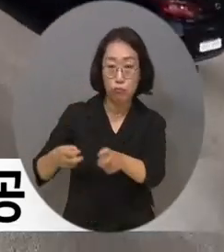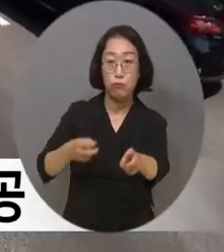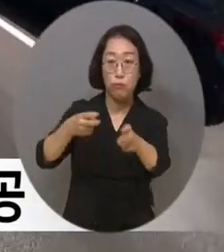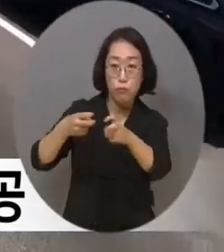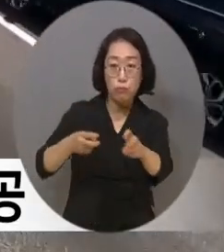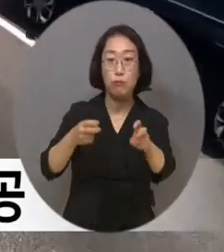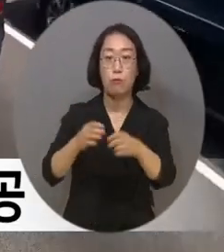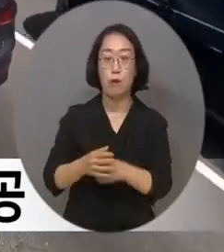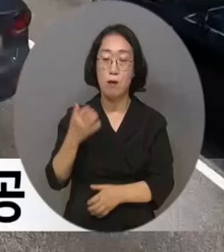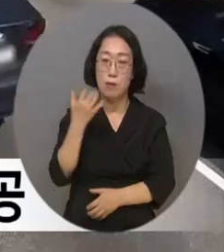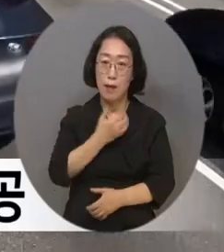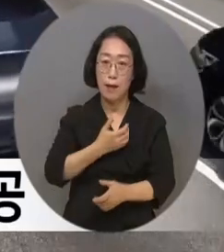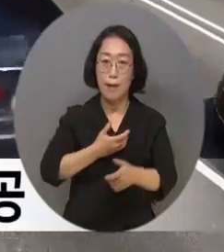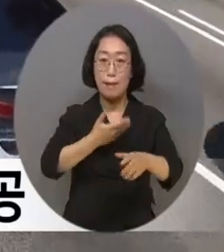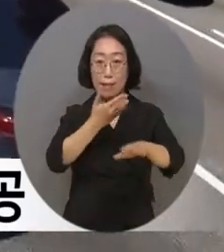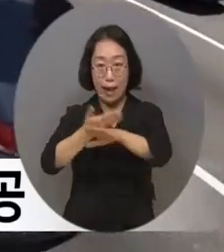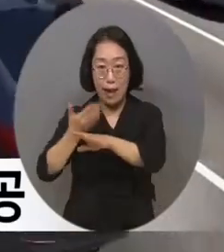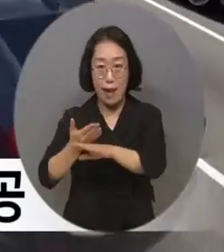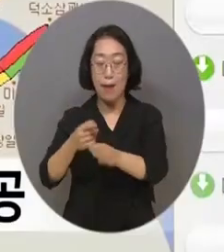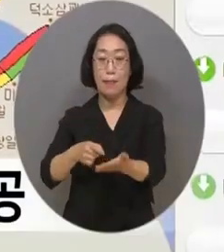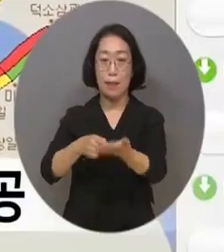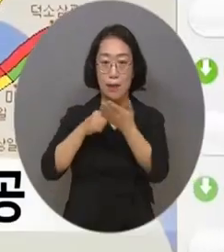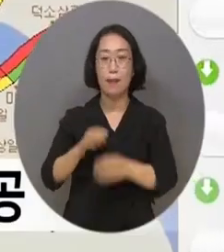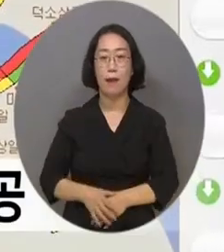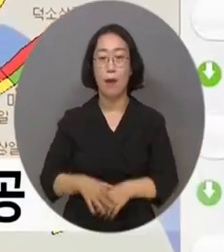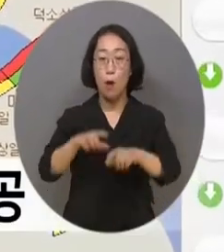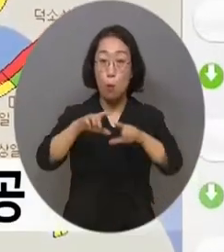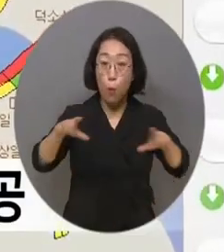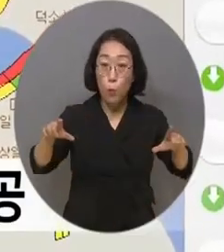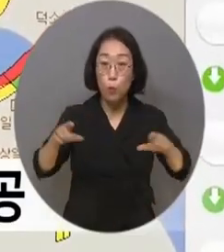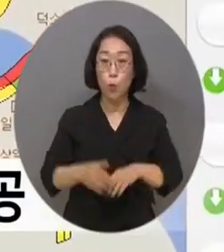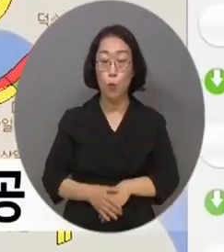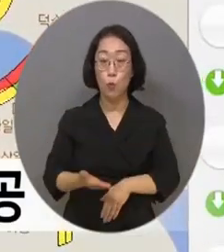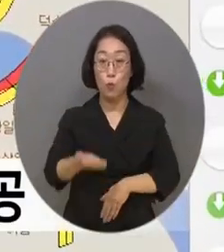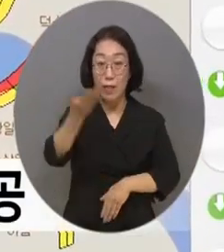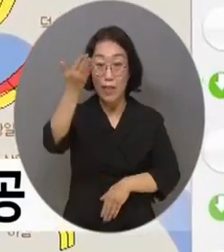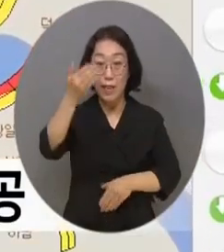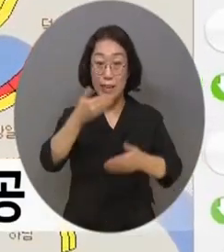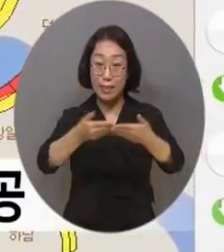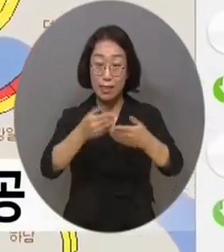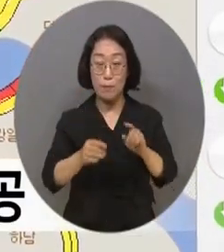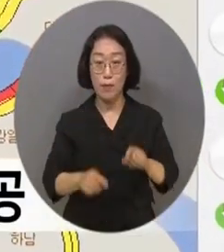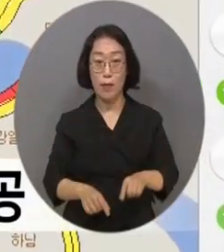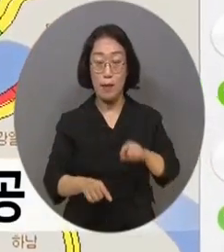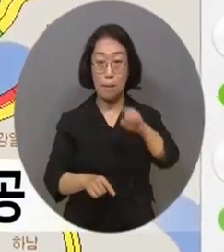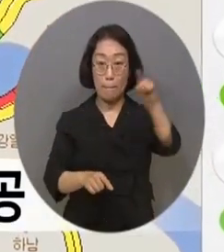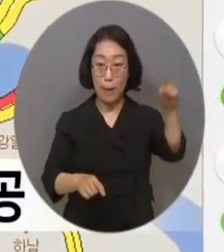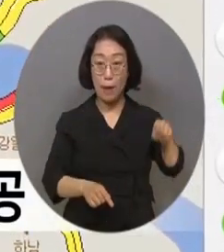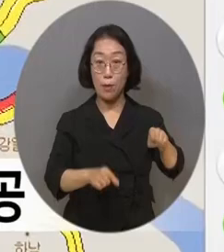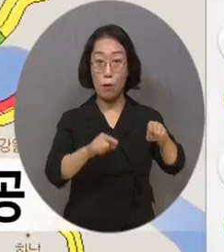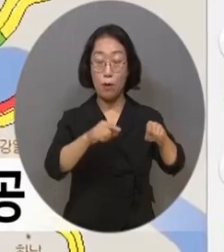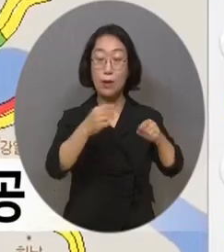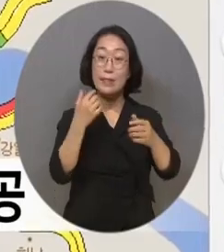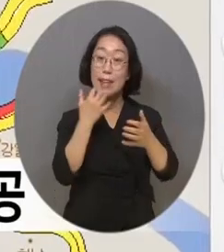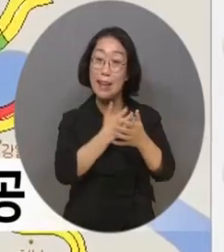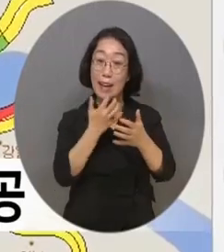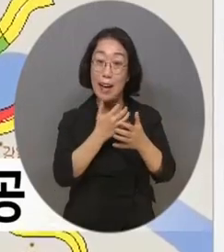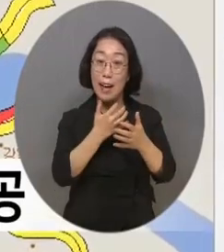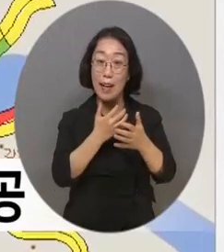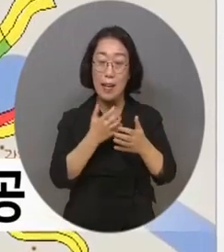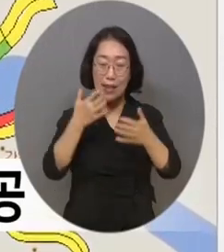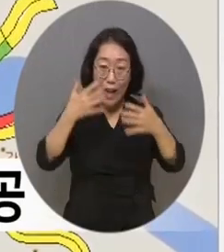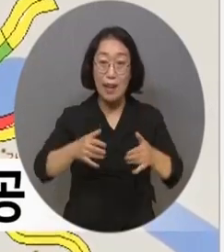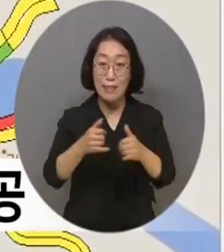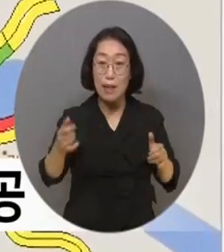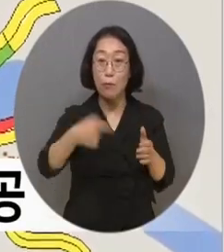명도 채도로 구분해 표현했습니다 또 일반지도 화면 우측 상단에 별도로 제작된 색각 이상자용 배너를